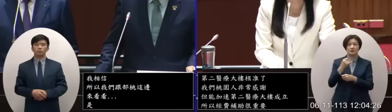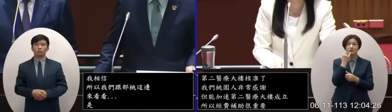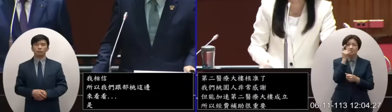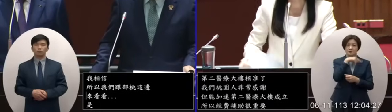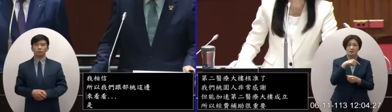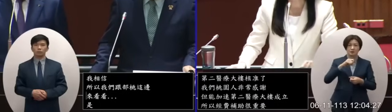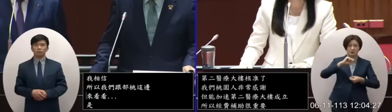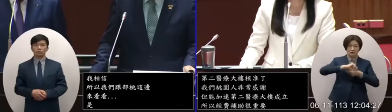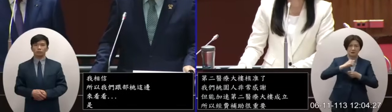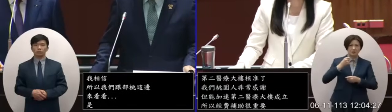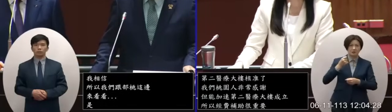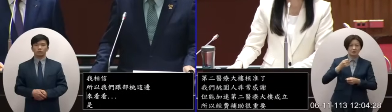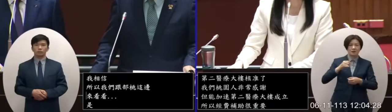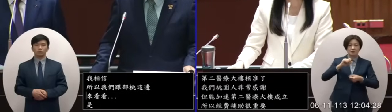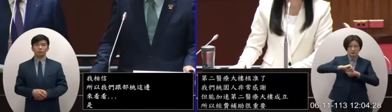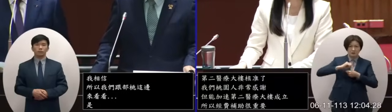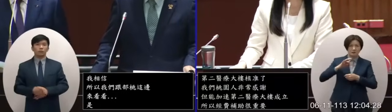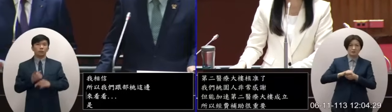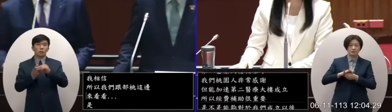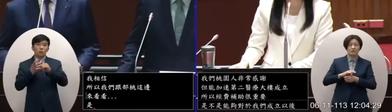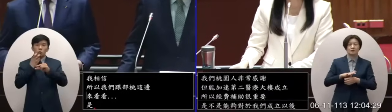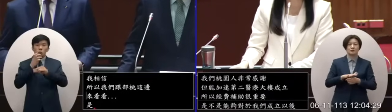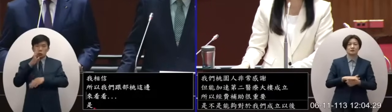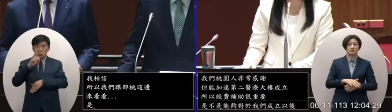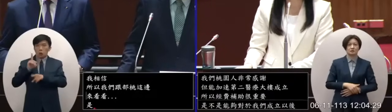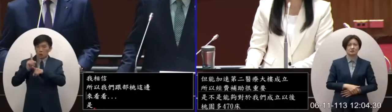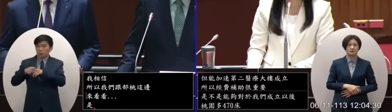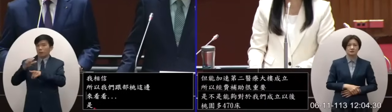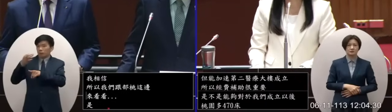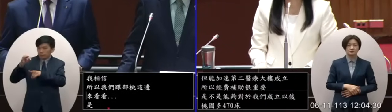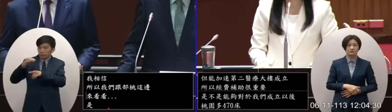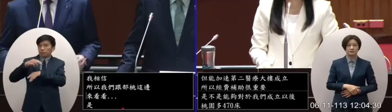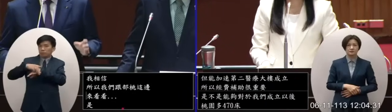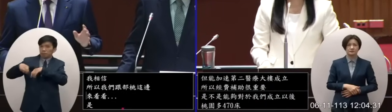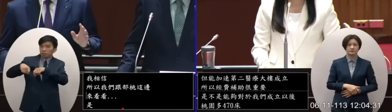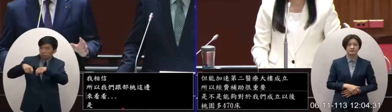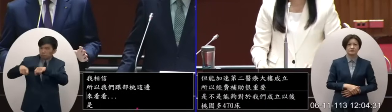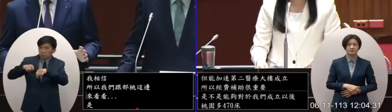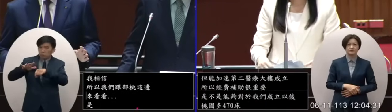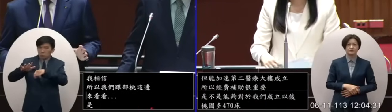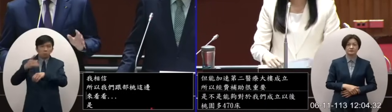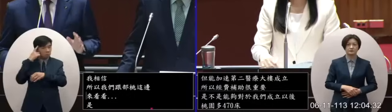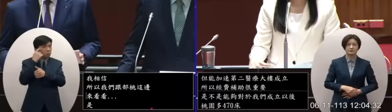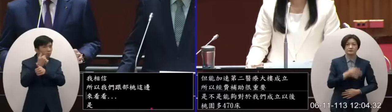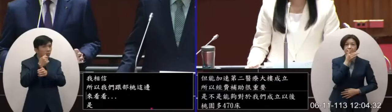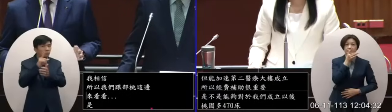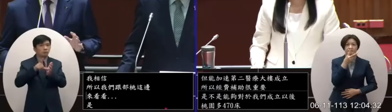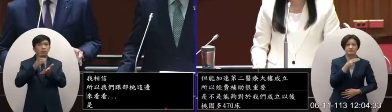的支持好吗？ 中央一定在现有的财政机制底下，以考虑地方。